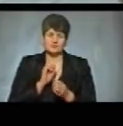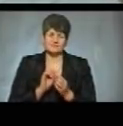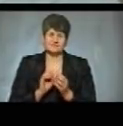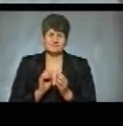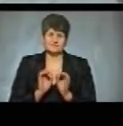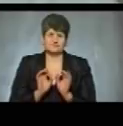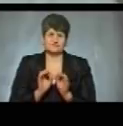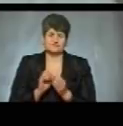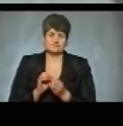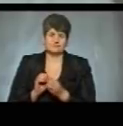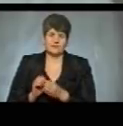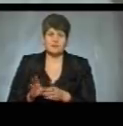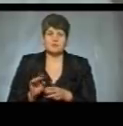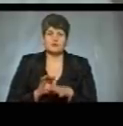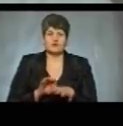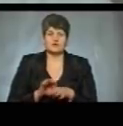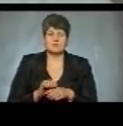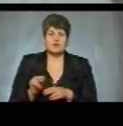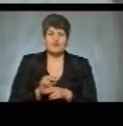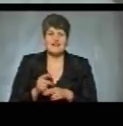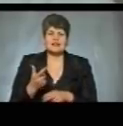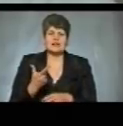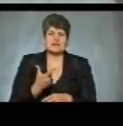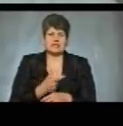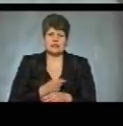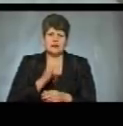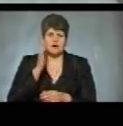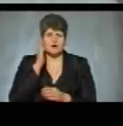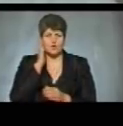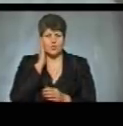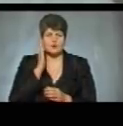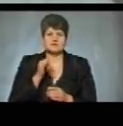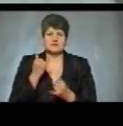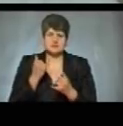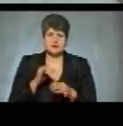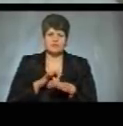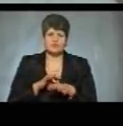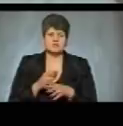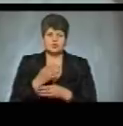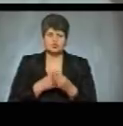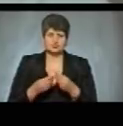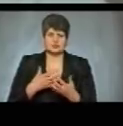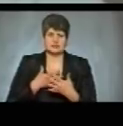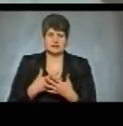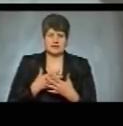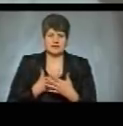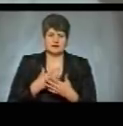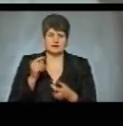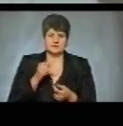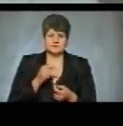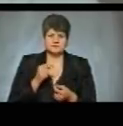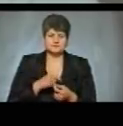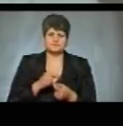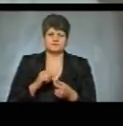проводимо лікувальний наркоз, він зараз знаходиться на штучній вентиляції легень, проводиться антибіотика терапія,